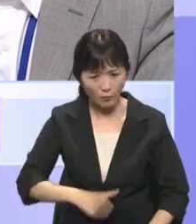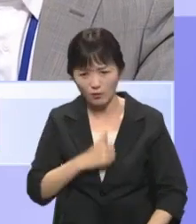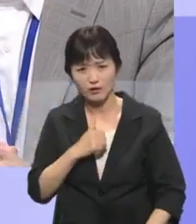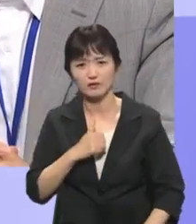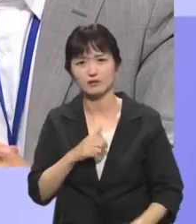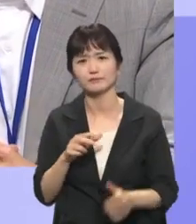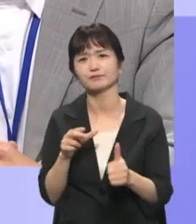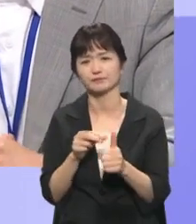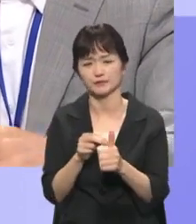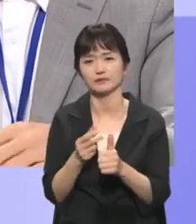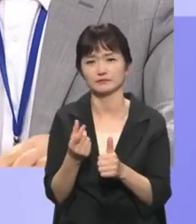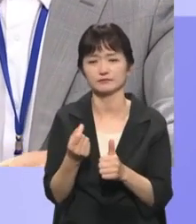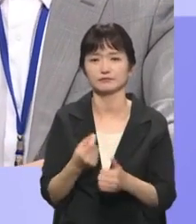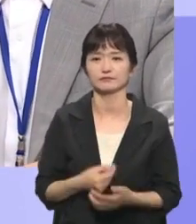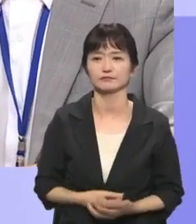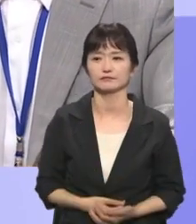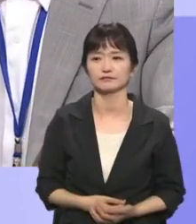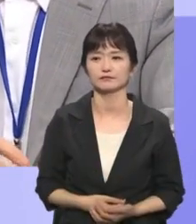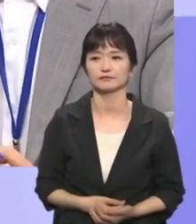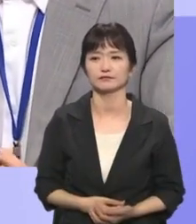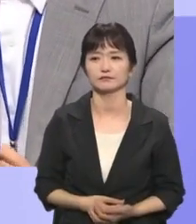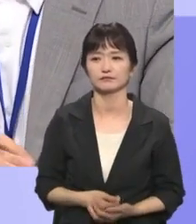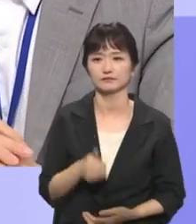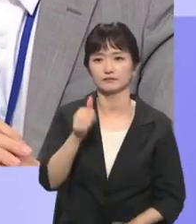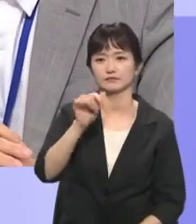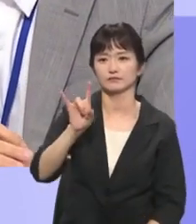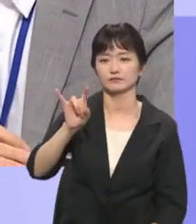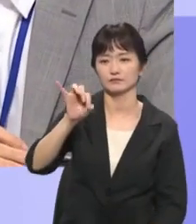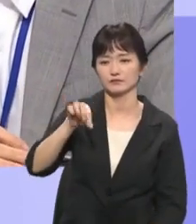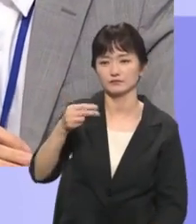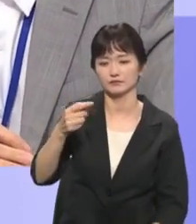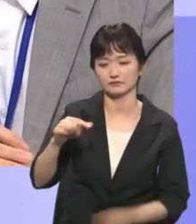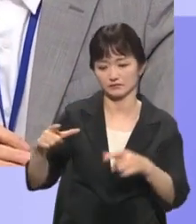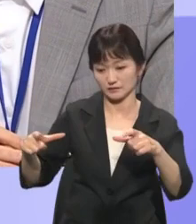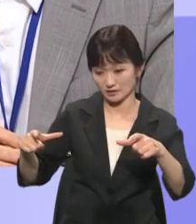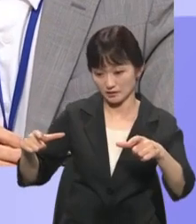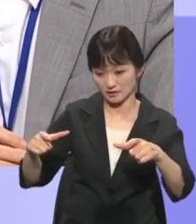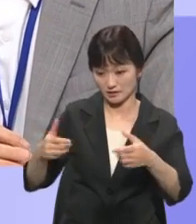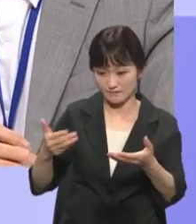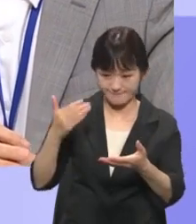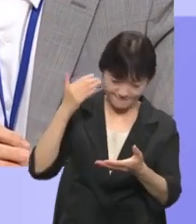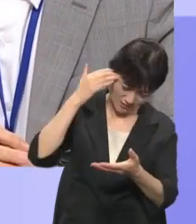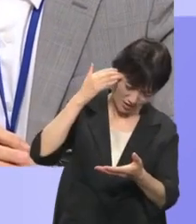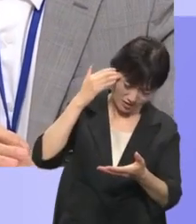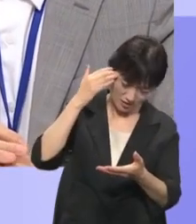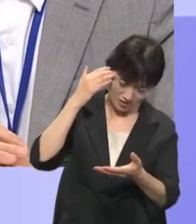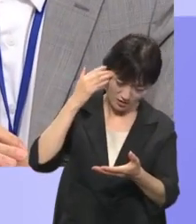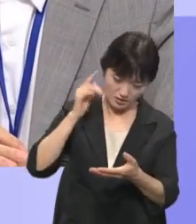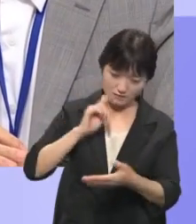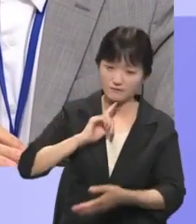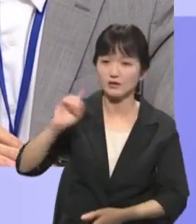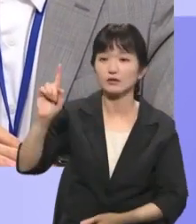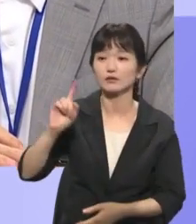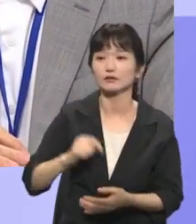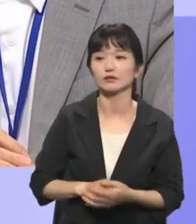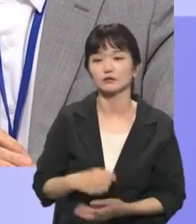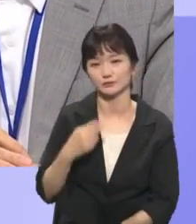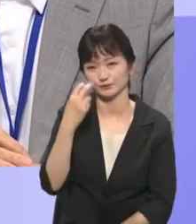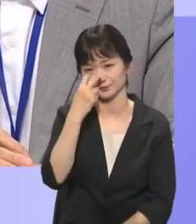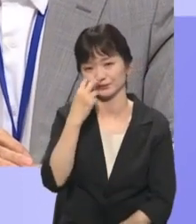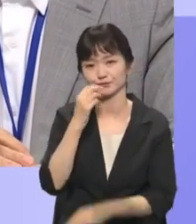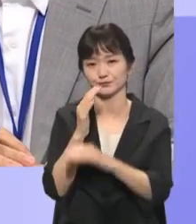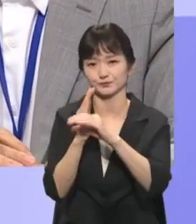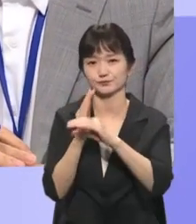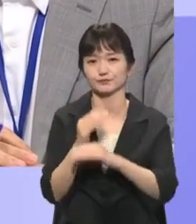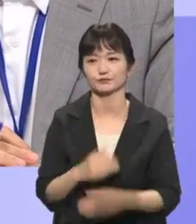맞습니다. 그래서 일단은 그 해운대 구에서 상인들의 네. 이거 업무방해다라고 네. 해가지고 고소가 들어와서 뭐 이제 검토하고 있다고